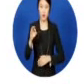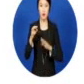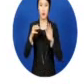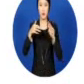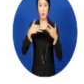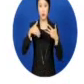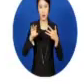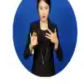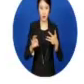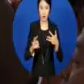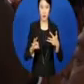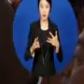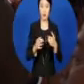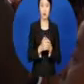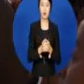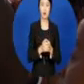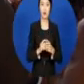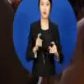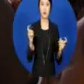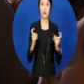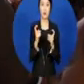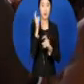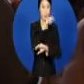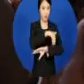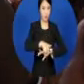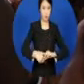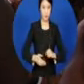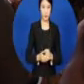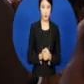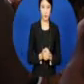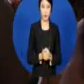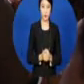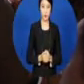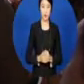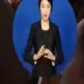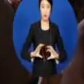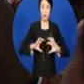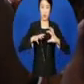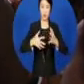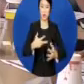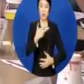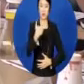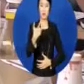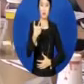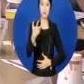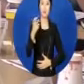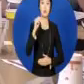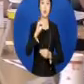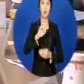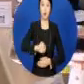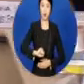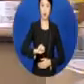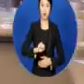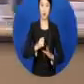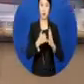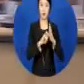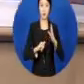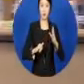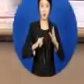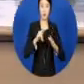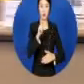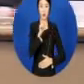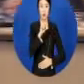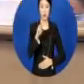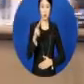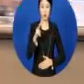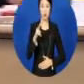것으로 예상됩니다. 이와 함께 전 세계 70억 명의 지구촌 가족에게 TV를 통해 생중계되고 연 인원